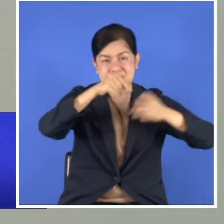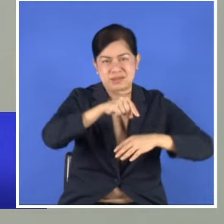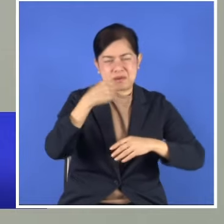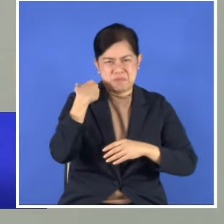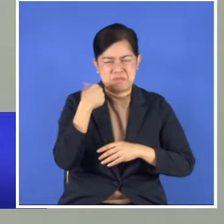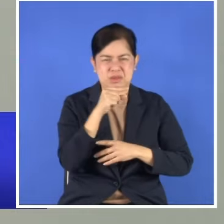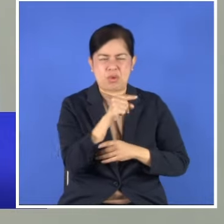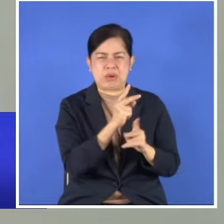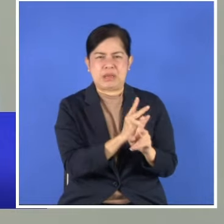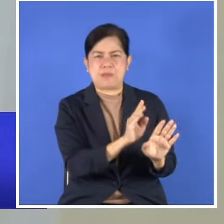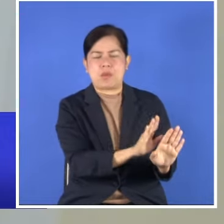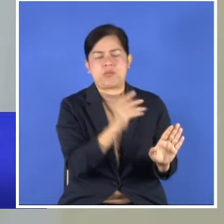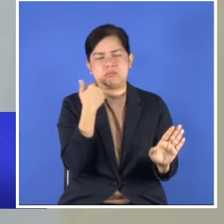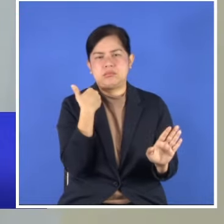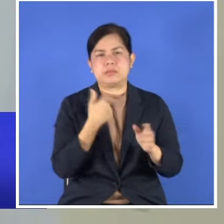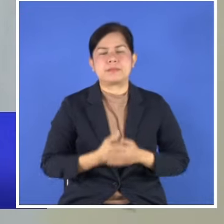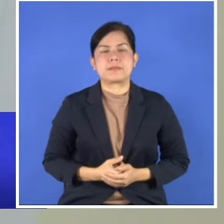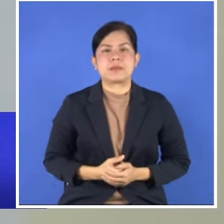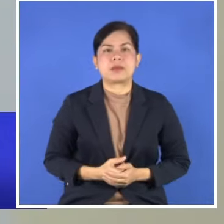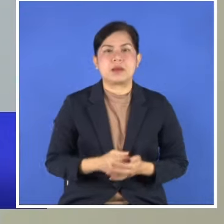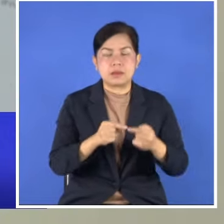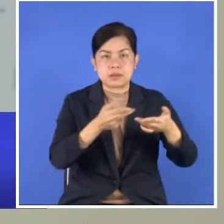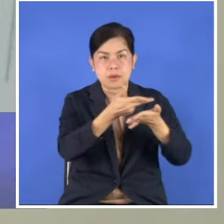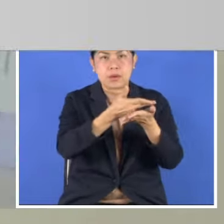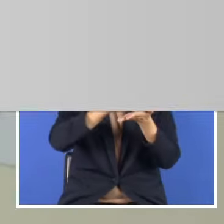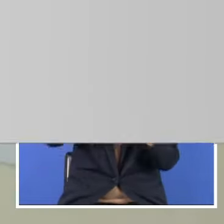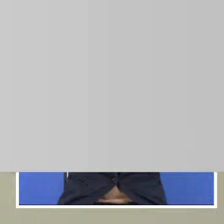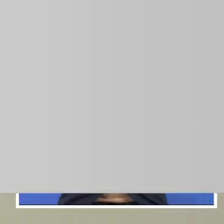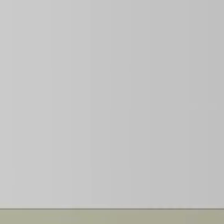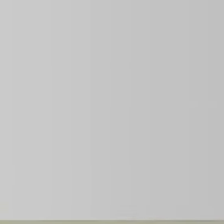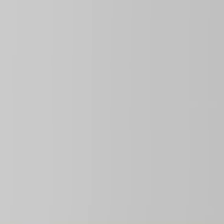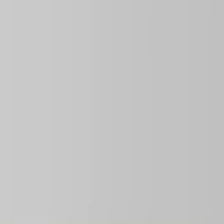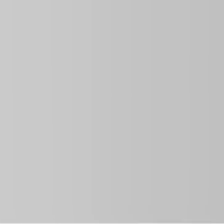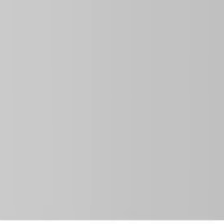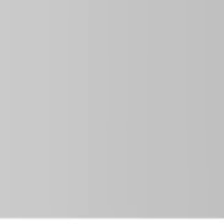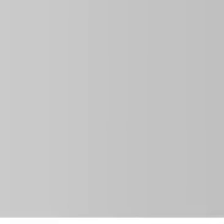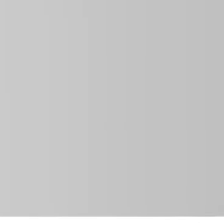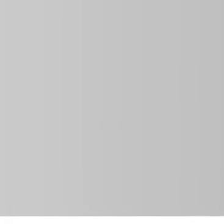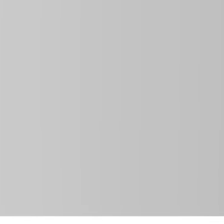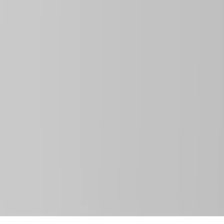นะคะหลักฐานจากกล้องวงจรปิดนี้น่าจะนำไปสู่การจับกุมได ้ครับ